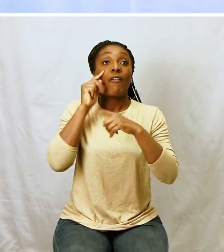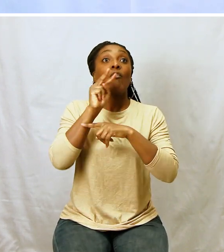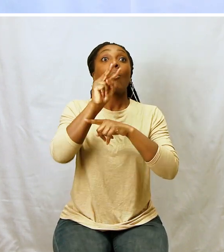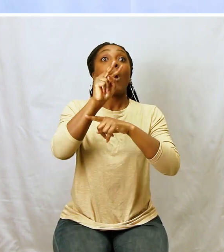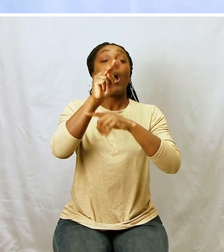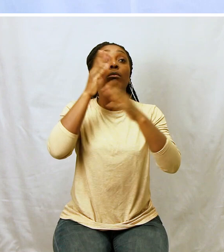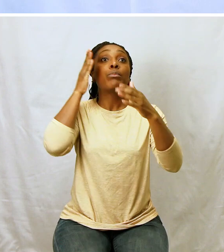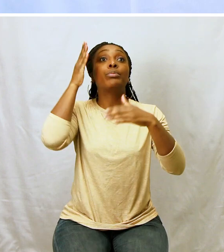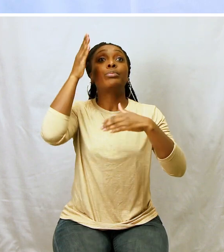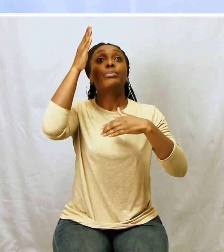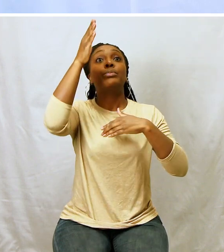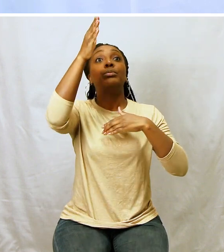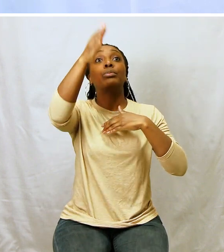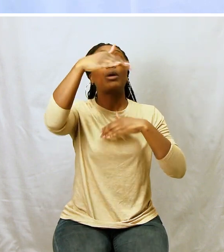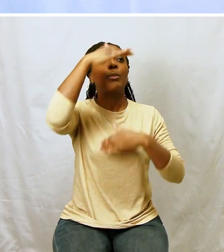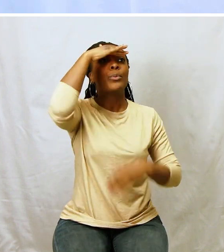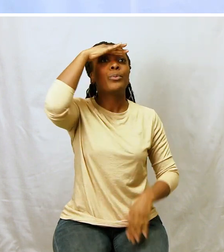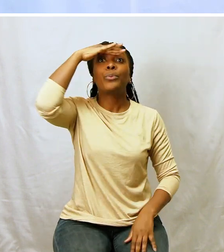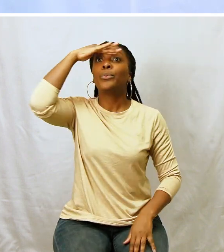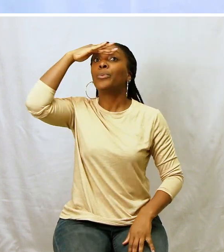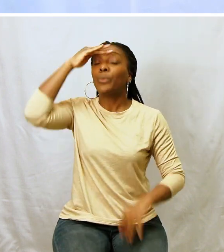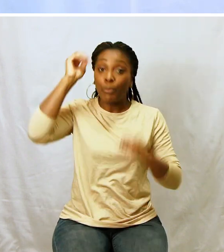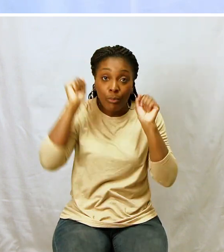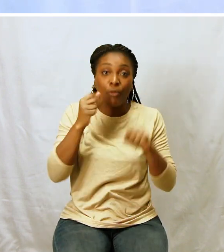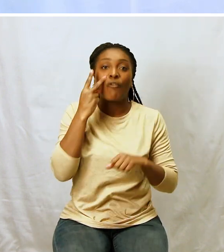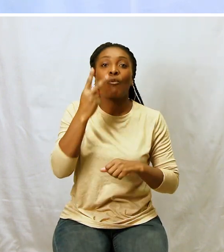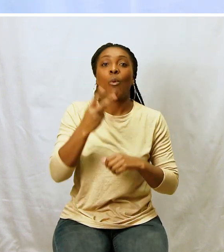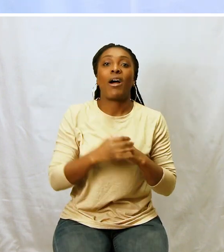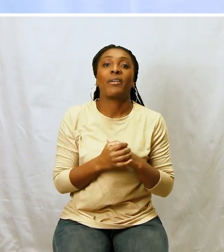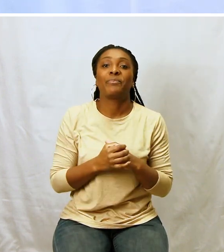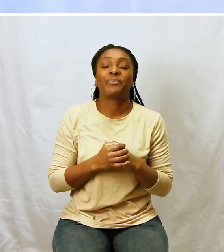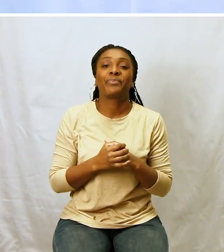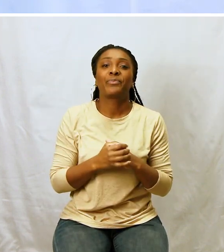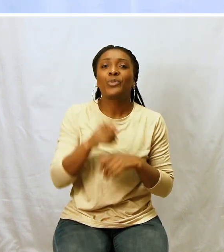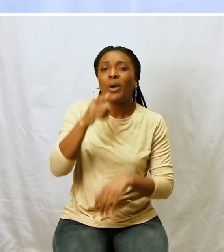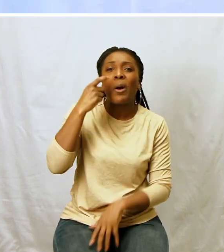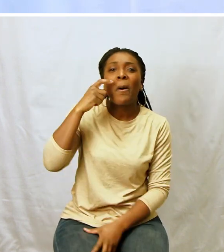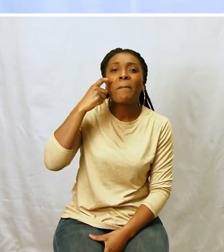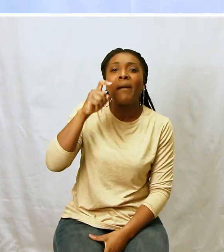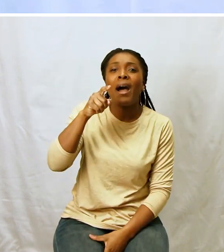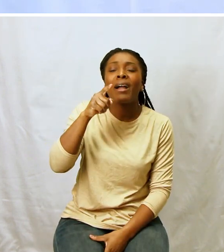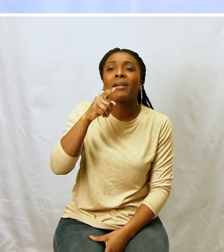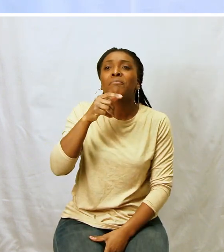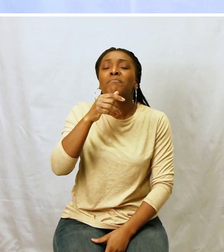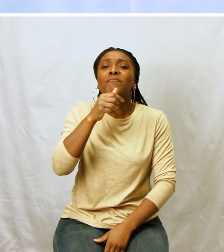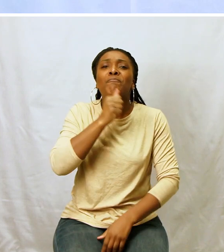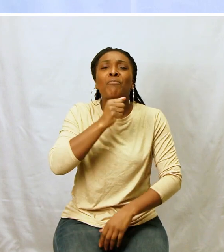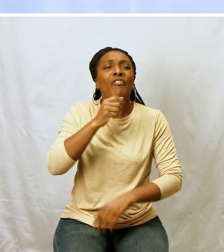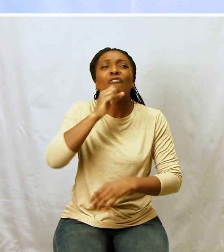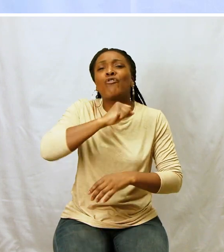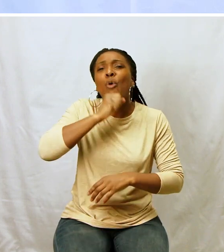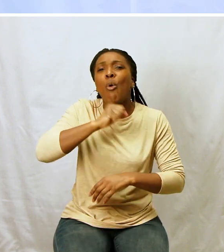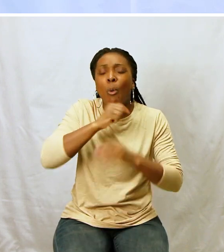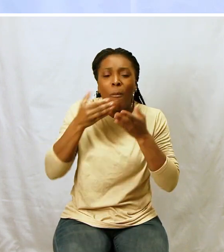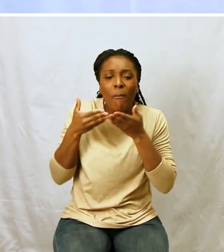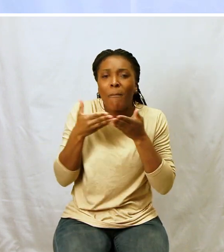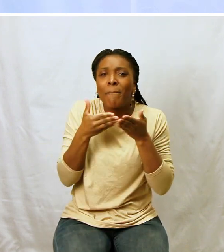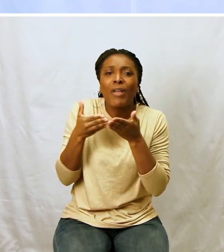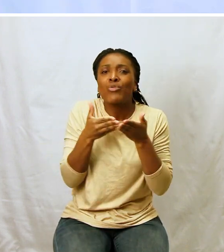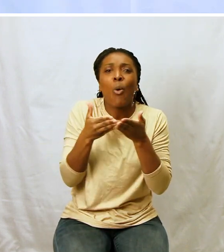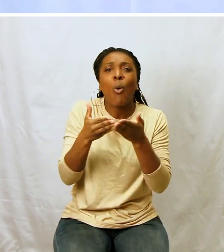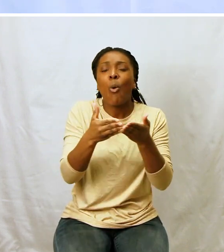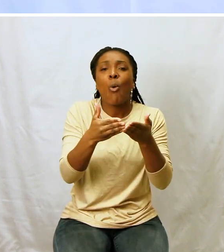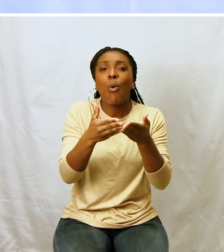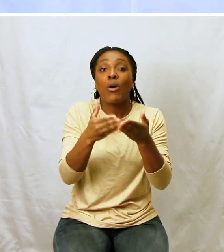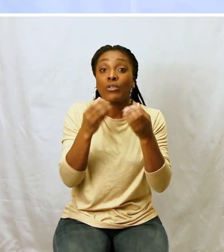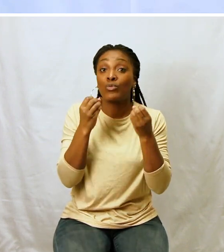s'ouvrir. As-tu remarqué que sur les vieux bateaux, et encore aujourd'hui je pense qu'il y en a,